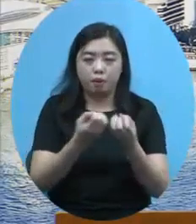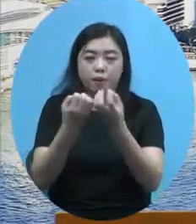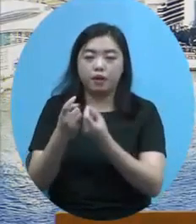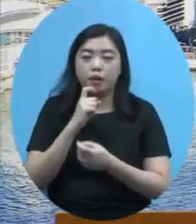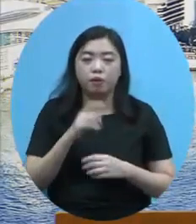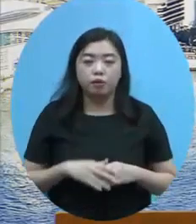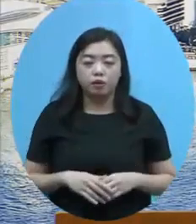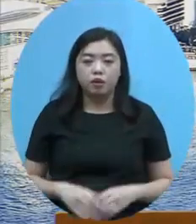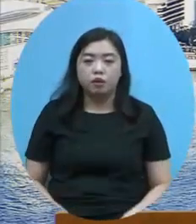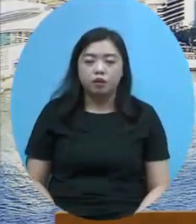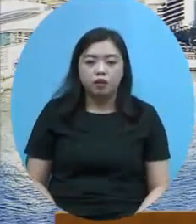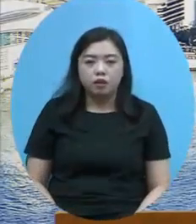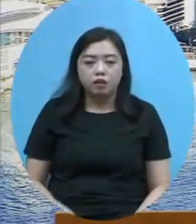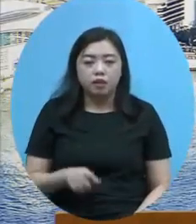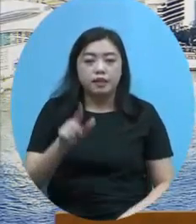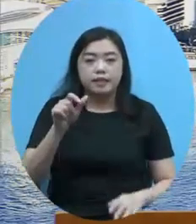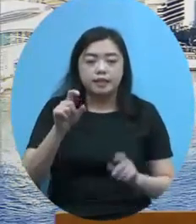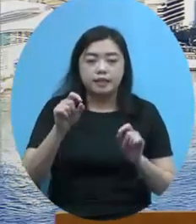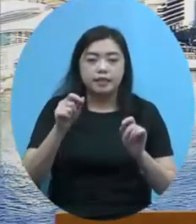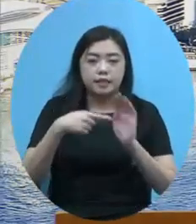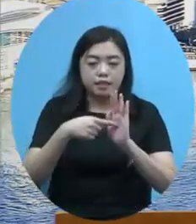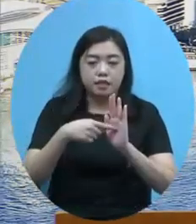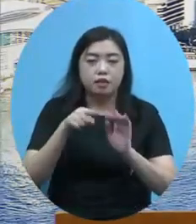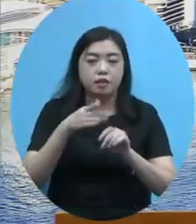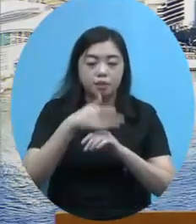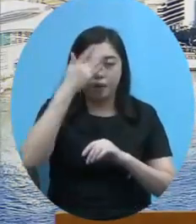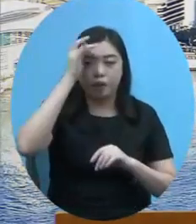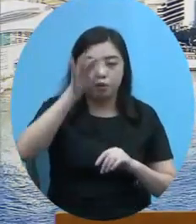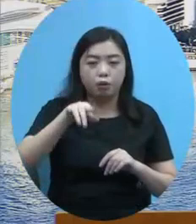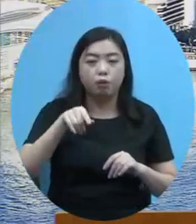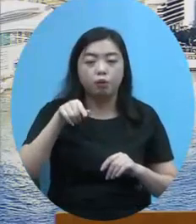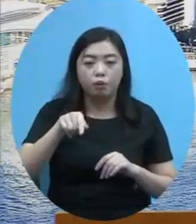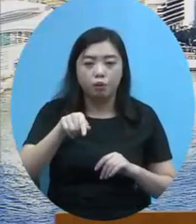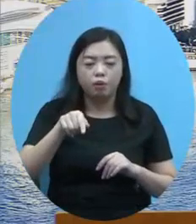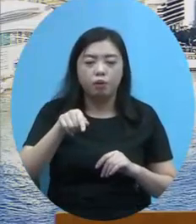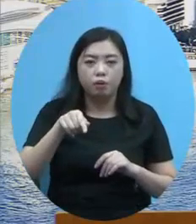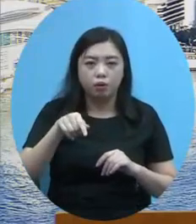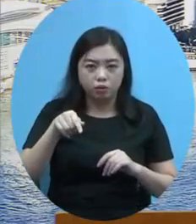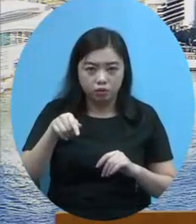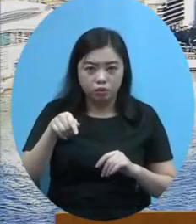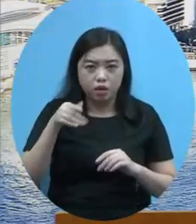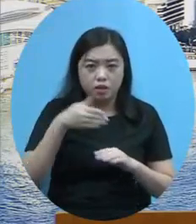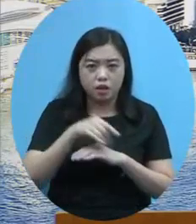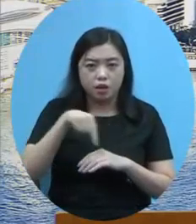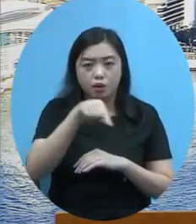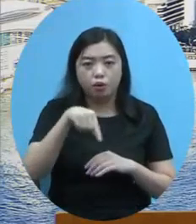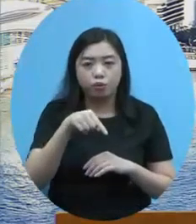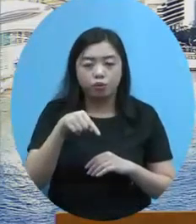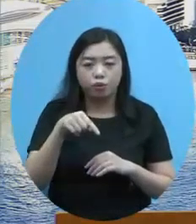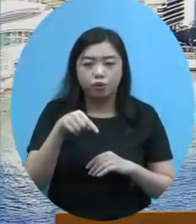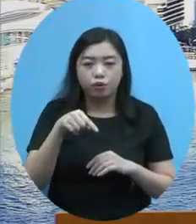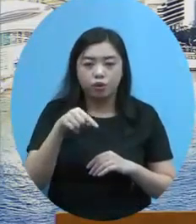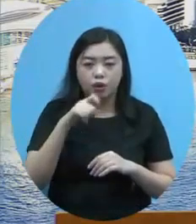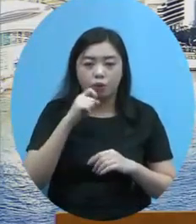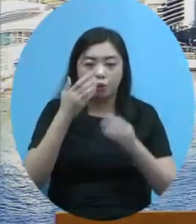咁呢個就顯示咗咧，即係呢可能呢一個病毒株咧就。 即係已經在社區嗰度係有一個比